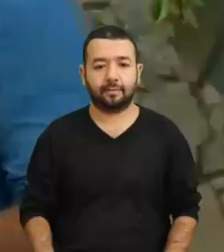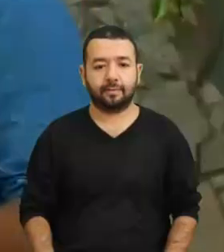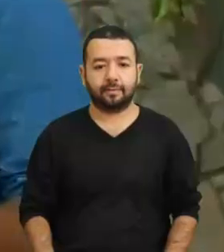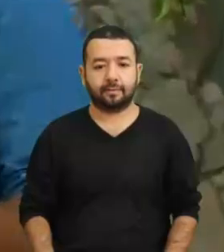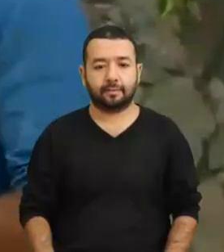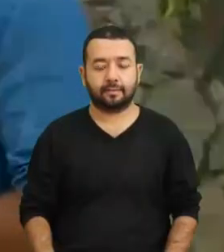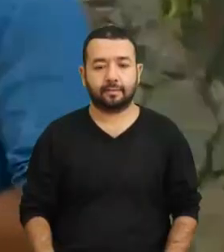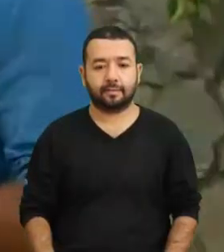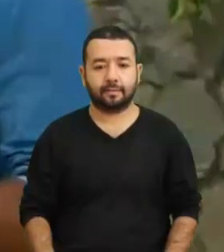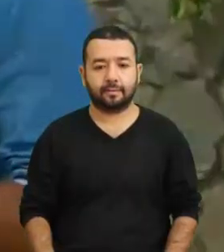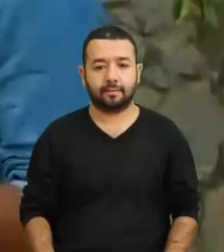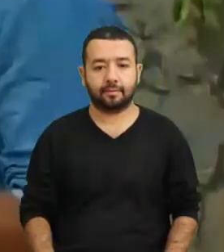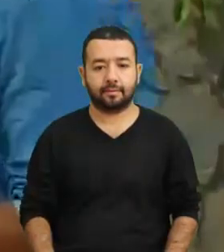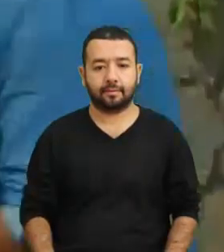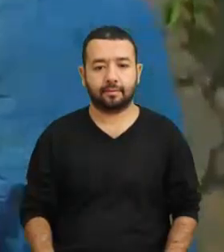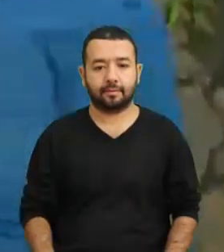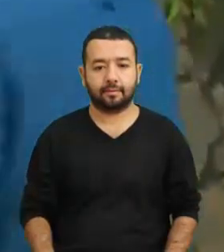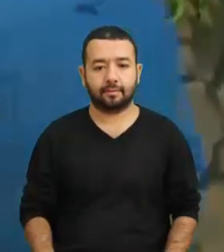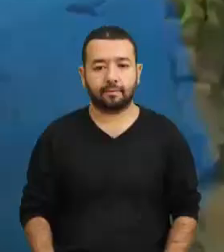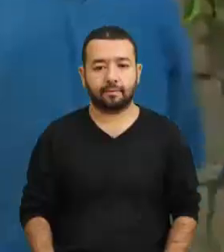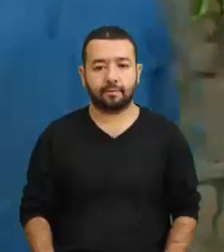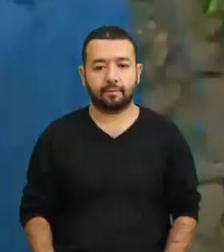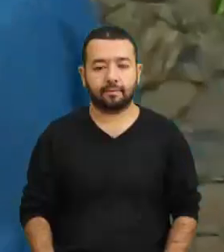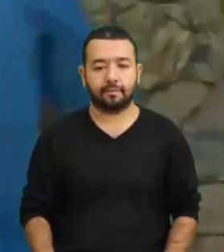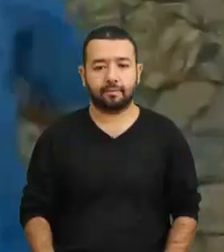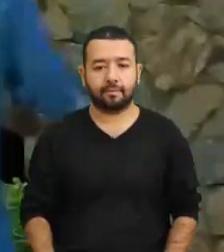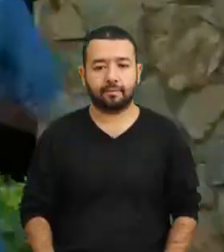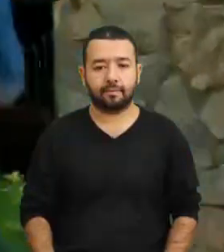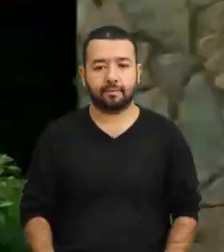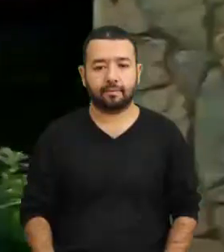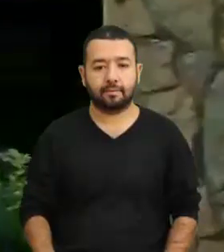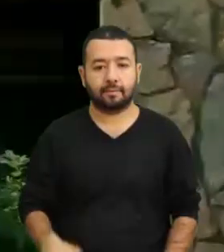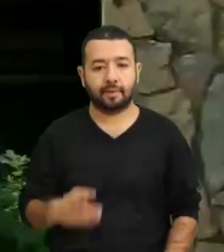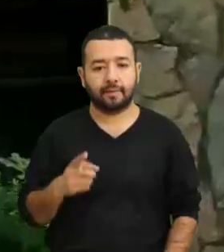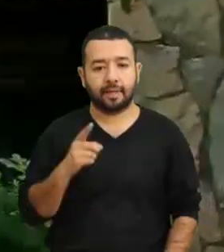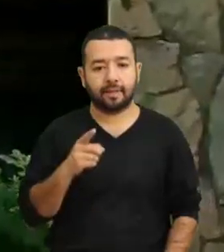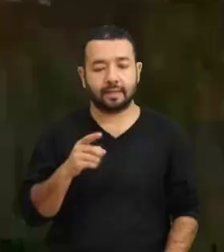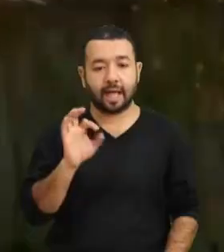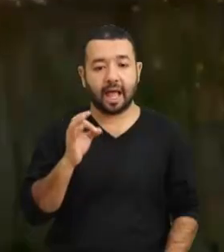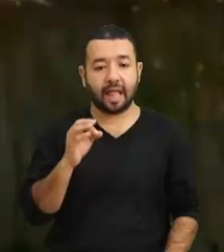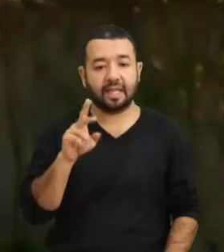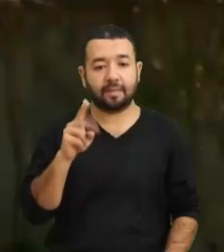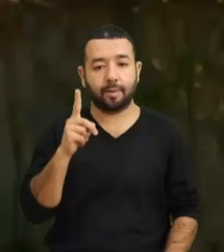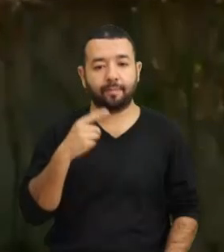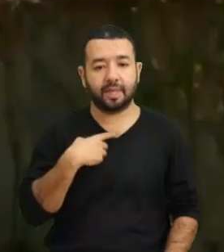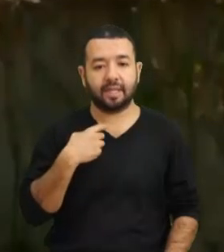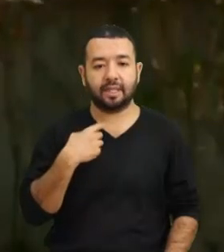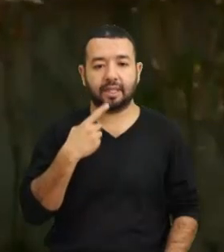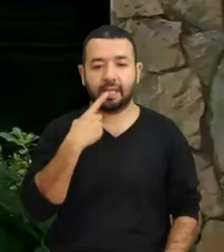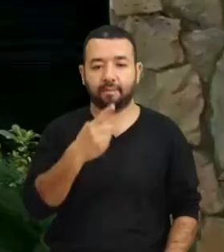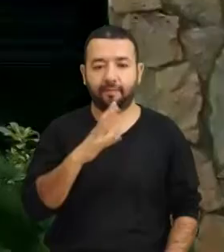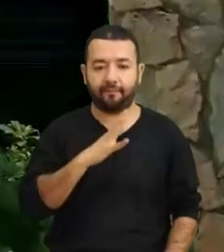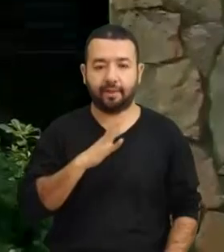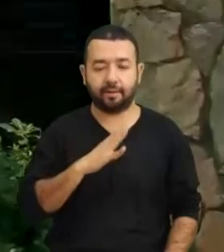Zarp Şükrü'ye ters bir bakış atıp elinde davetiyelerle merdivene yöneldi. Efendim size altın değerinde bir tavsiyem